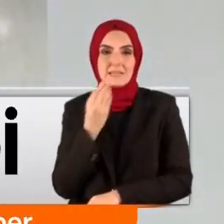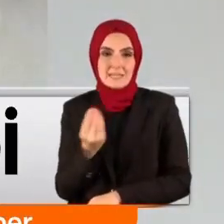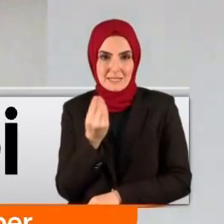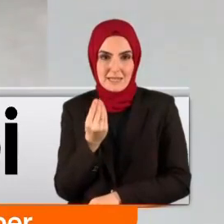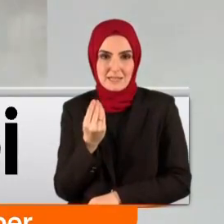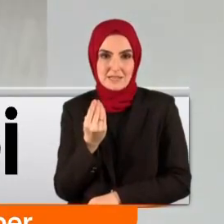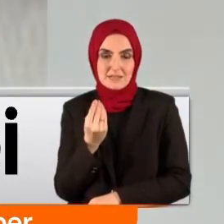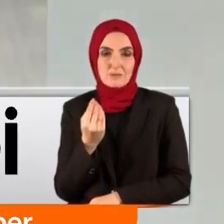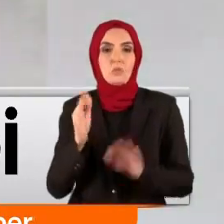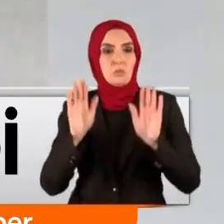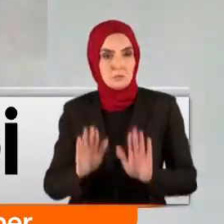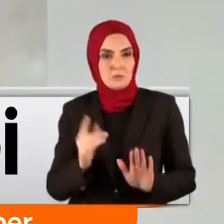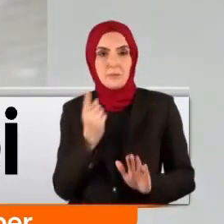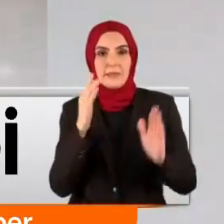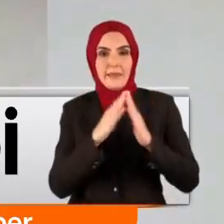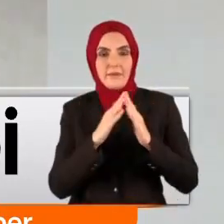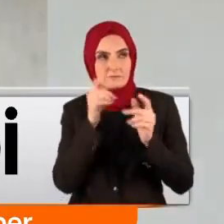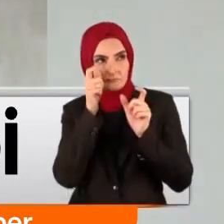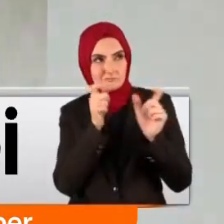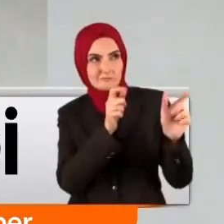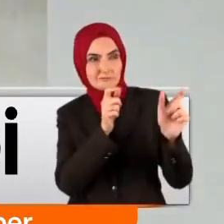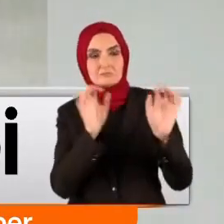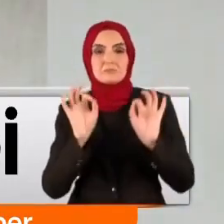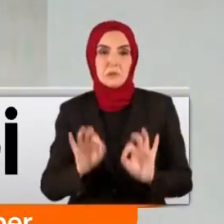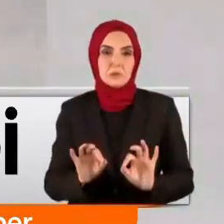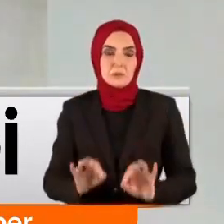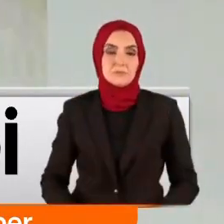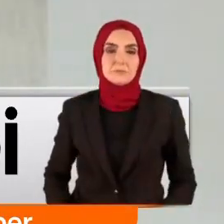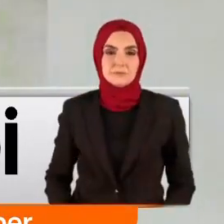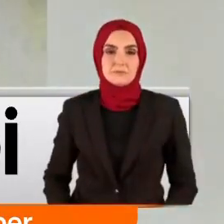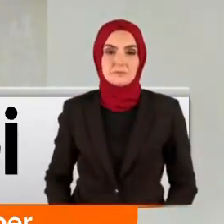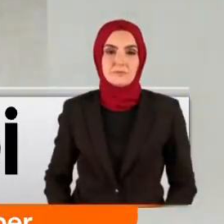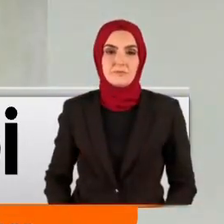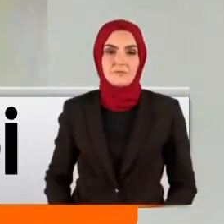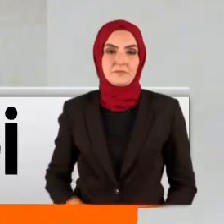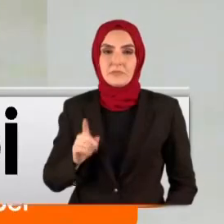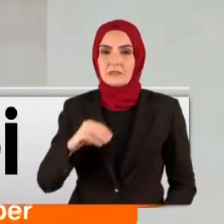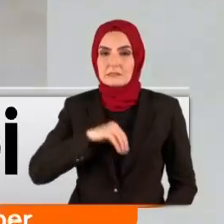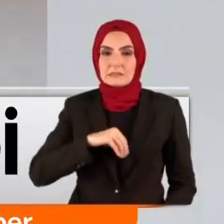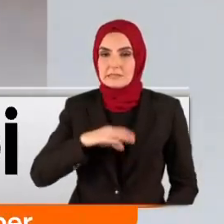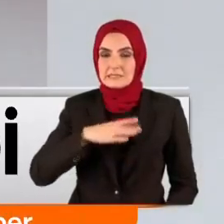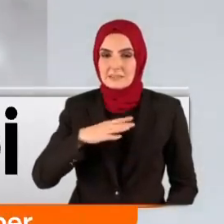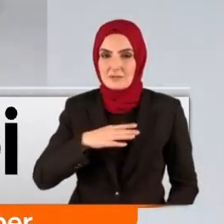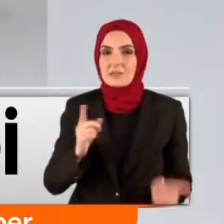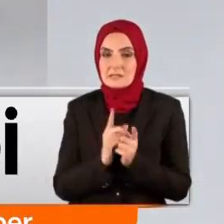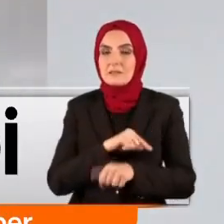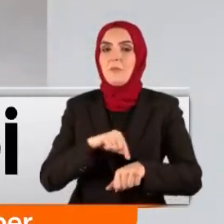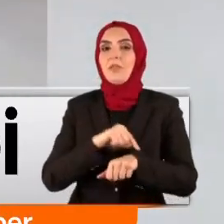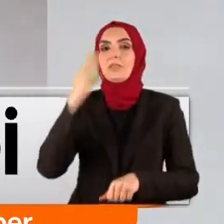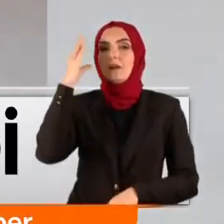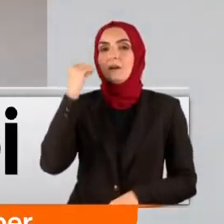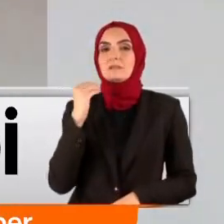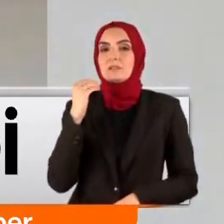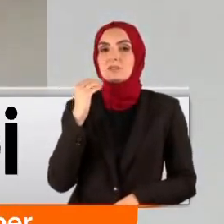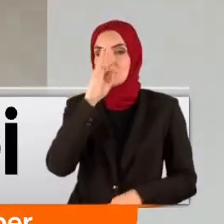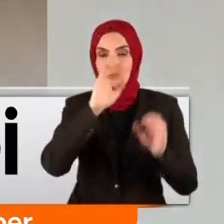başladı. Bıçak var ellerimde ha. Ben dün sap koyuyor cebine, görüyorsun. Niyetleri çok geçmeden anlaşıldı. Penceresi açık bırakılan